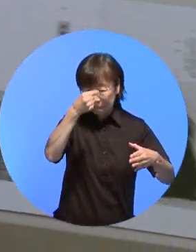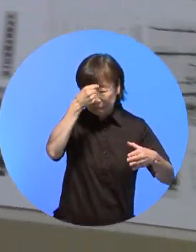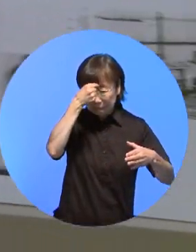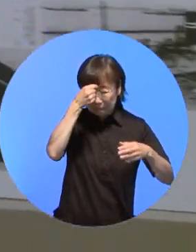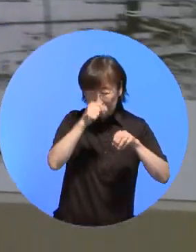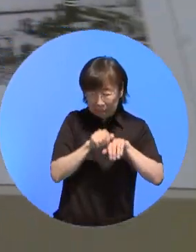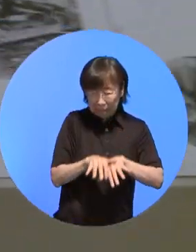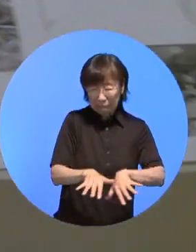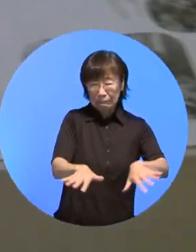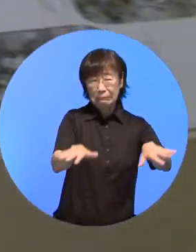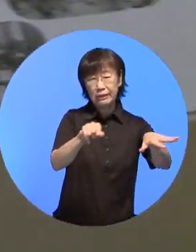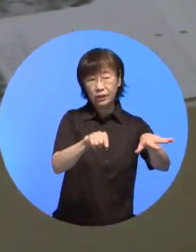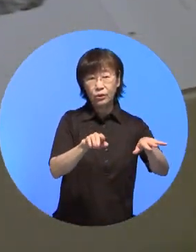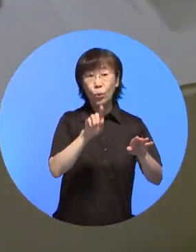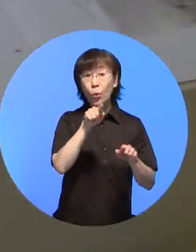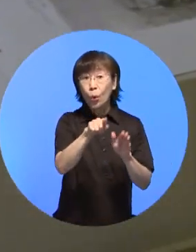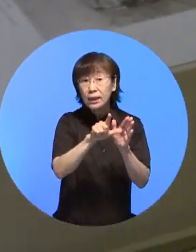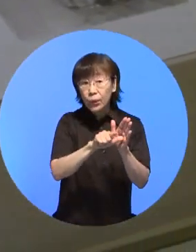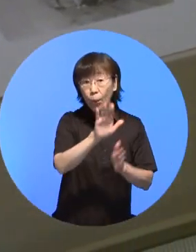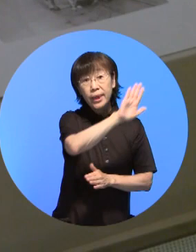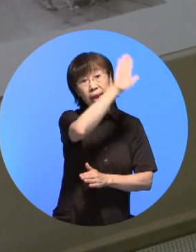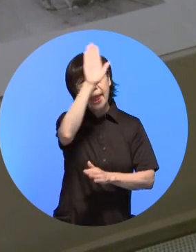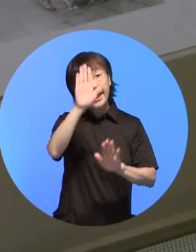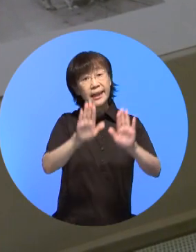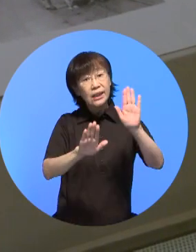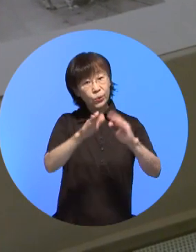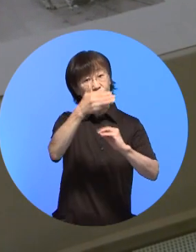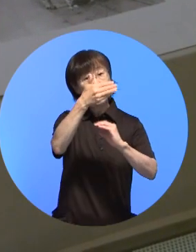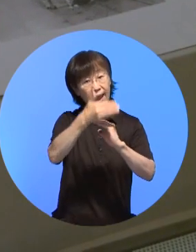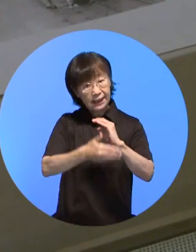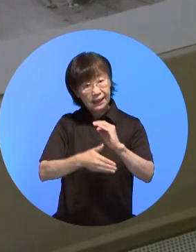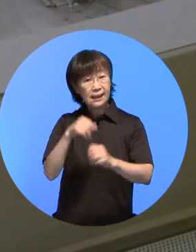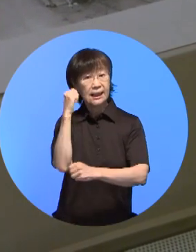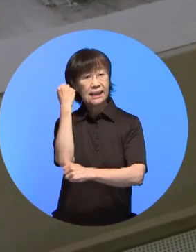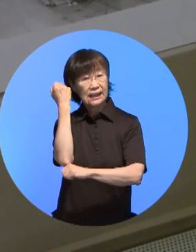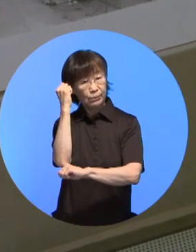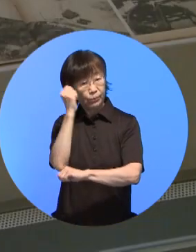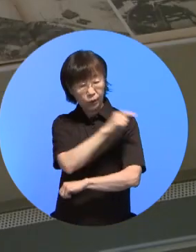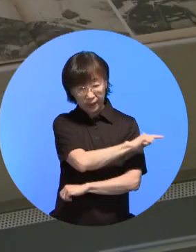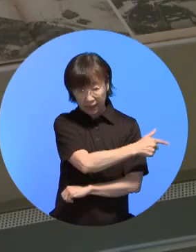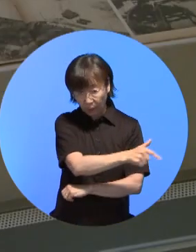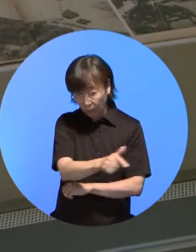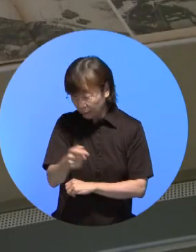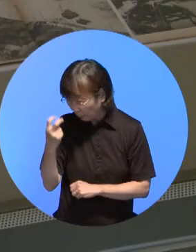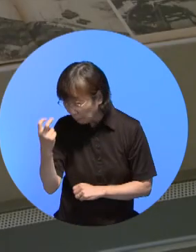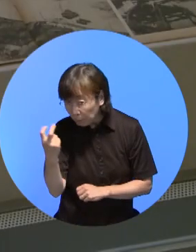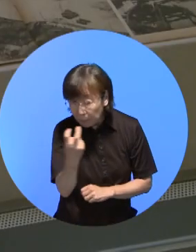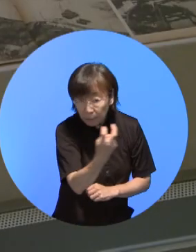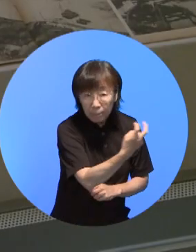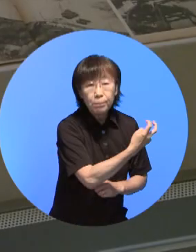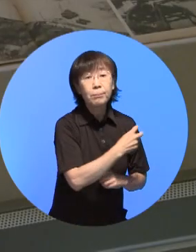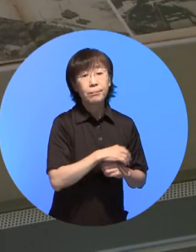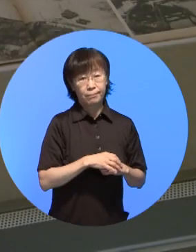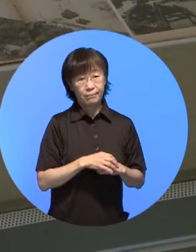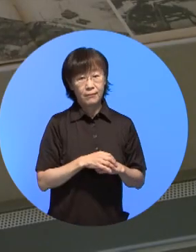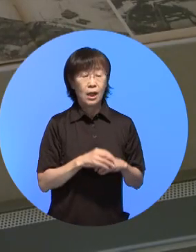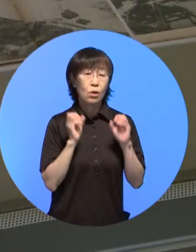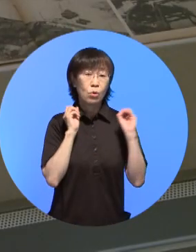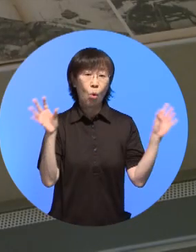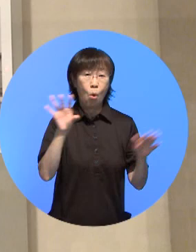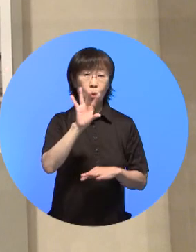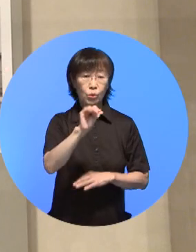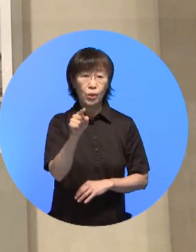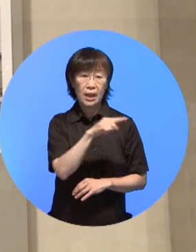甚大な被害の状況を当時の図や写真新聞などを通して考察